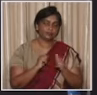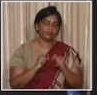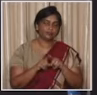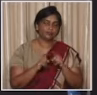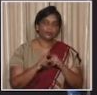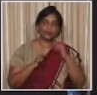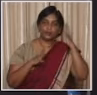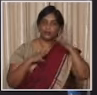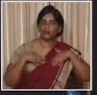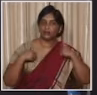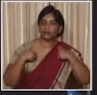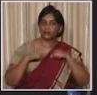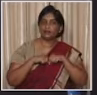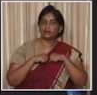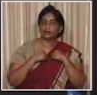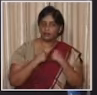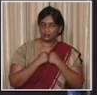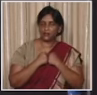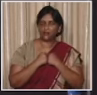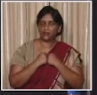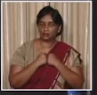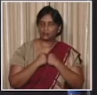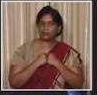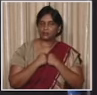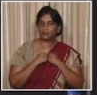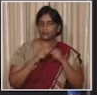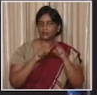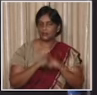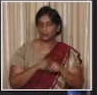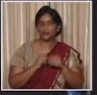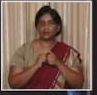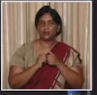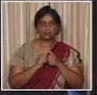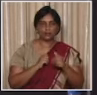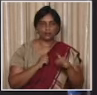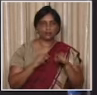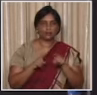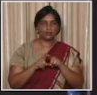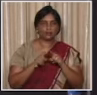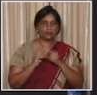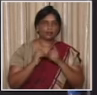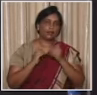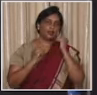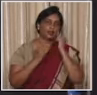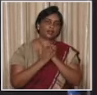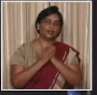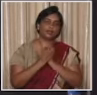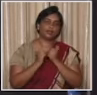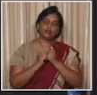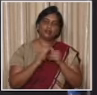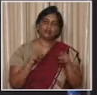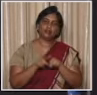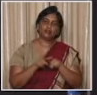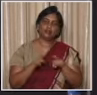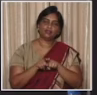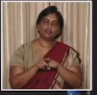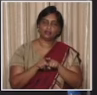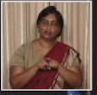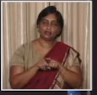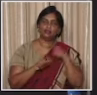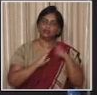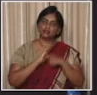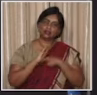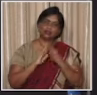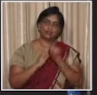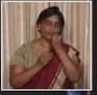World Health Organization එක මුතුමේ කාලයවසල 90 ඒ අගය දැන් මෙව කරලා තියෙනවා. ඉතින් ඒකත් හොඳයි. නැත්තම් මේ රටේ ත්‍රිපෝෂ